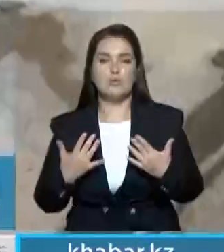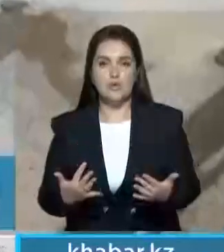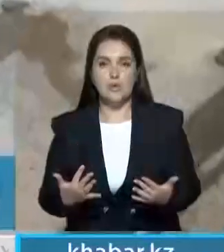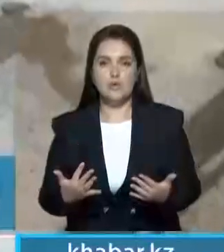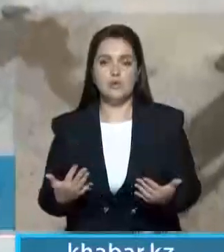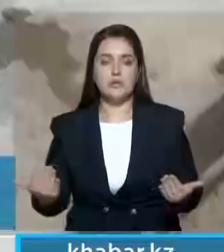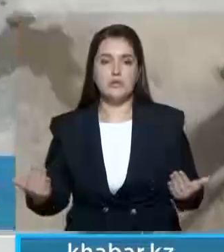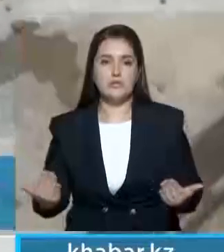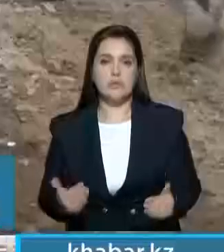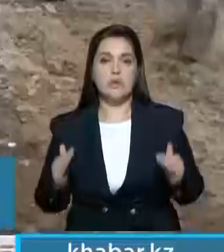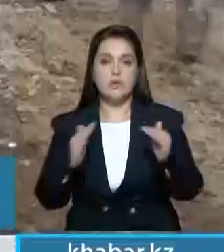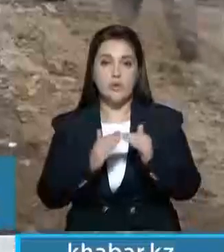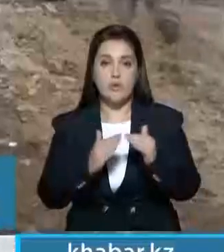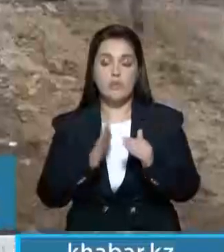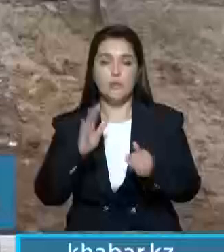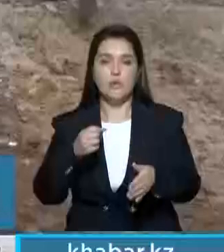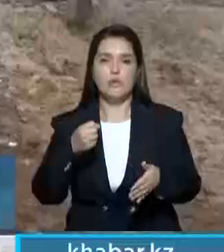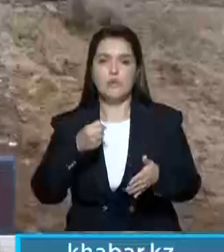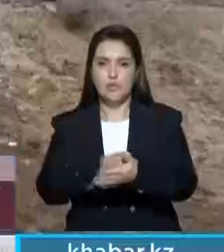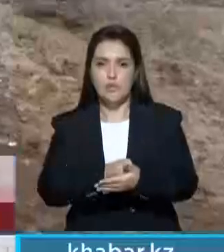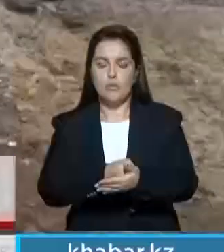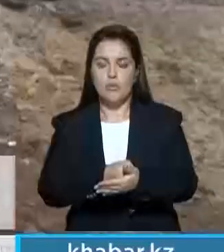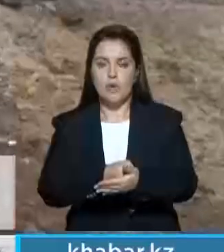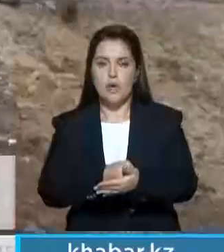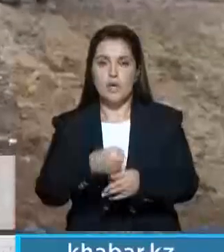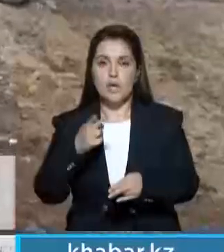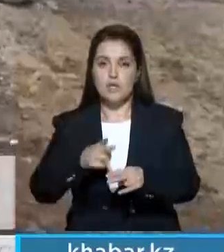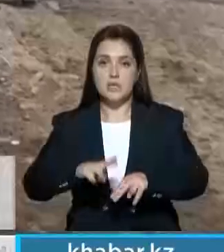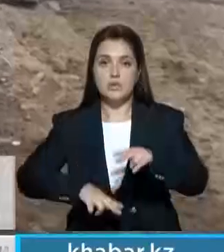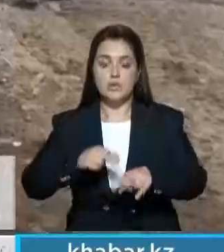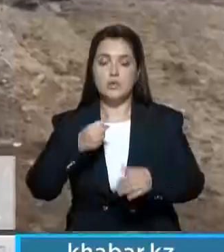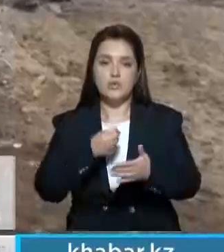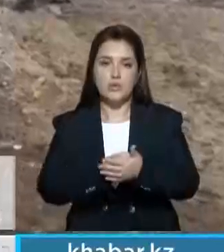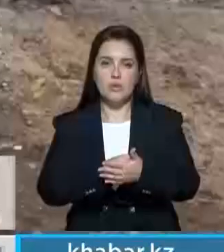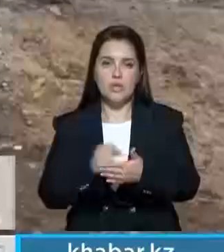в жилье. Здесь мы будем до конца стройки, это примерно до конца лета.